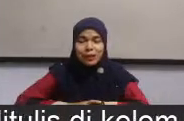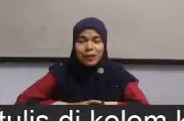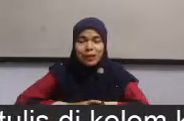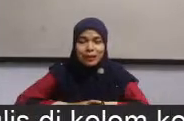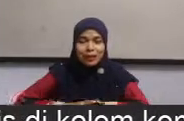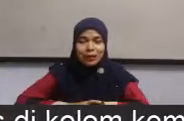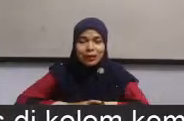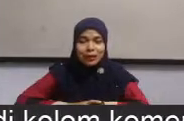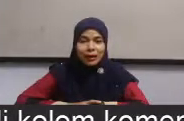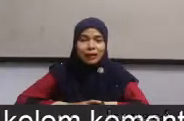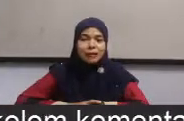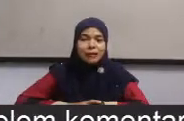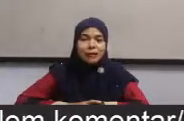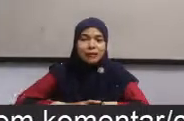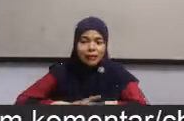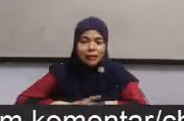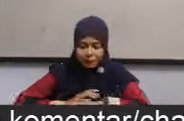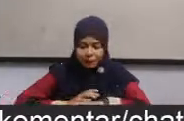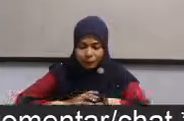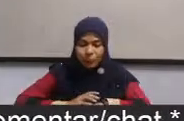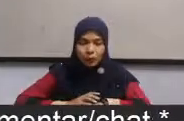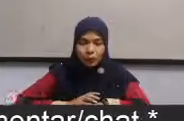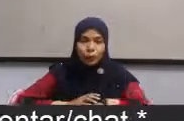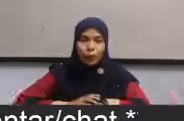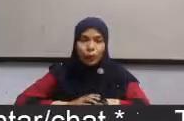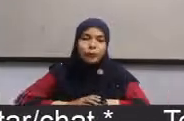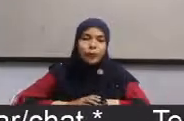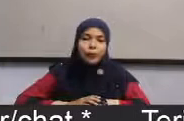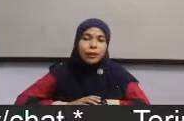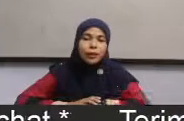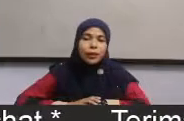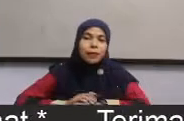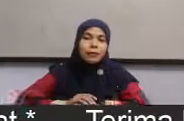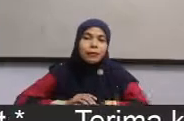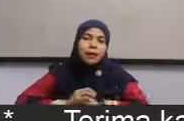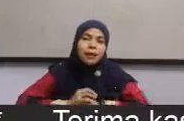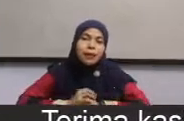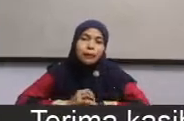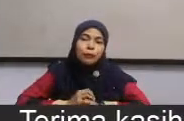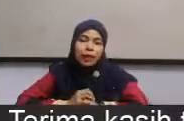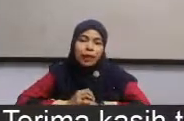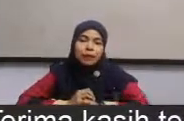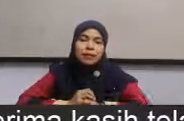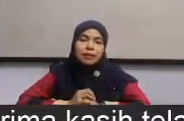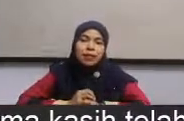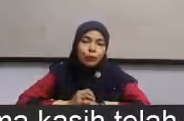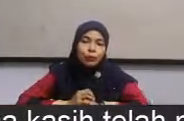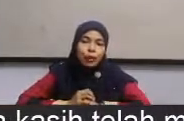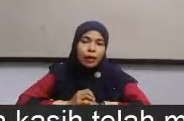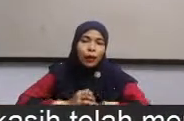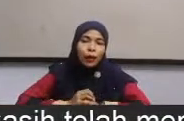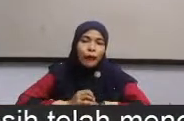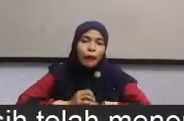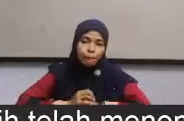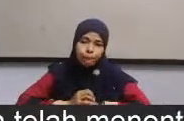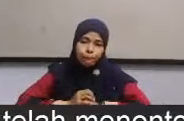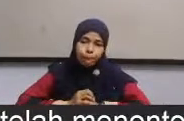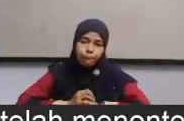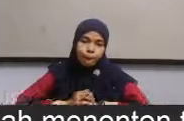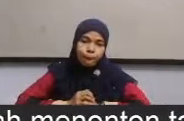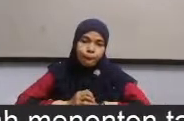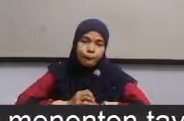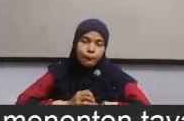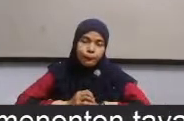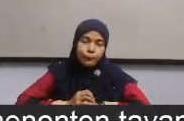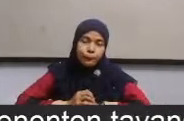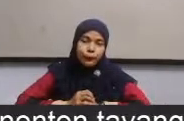saja ya ya Hai upaya yang berikutnya adalah melestarikan budaya asli atau budaya lokal